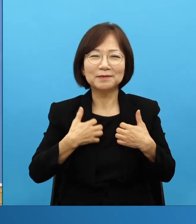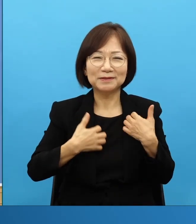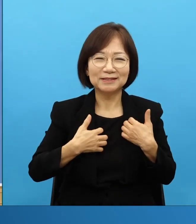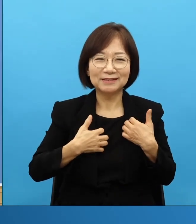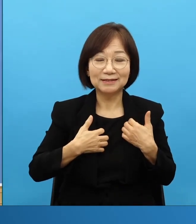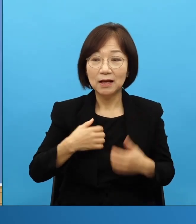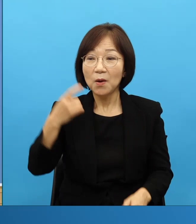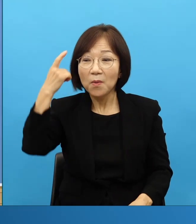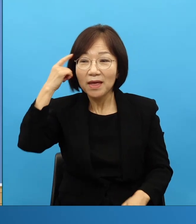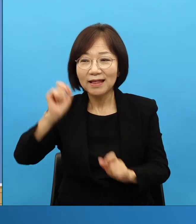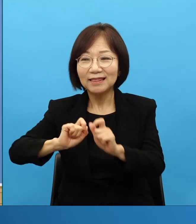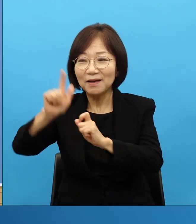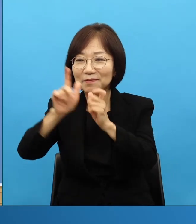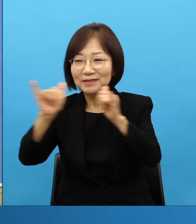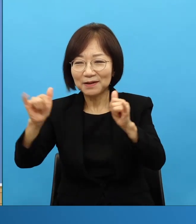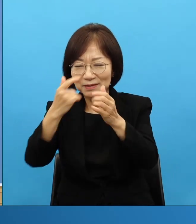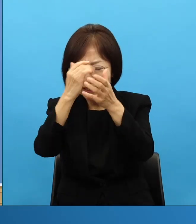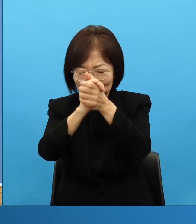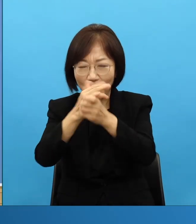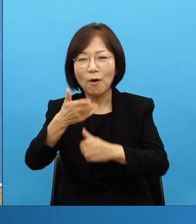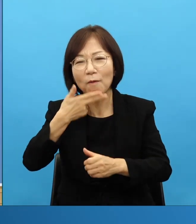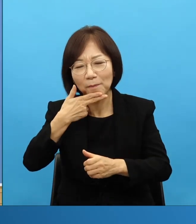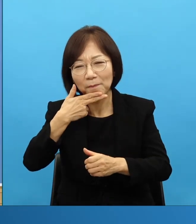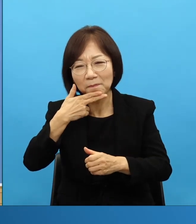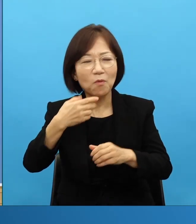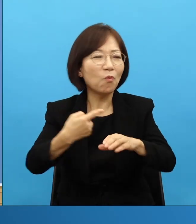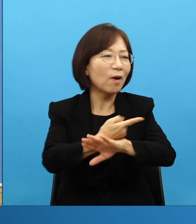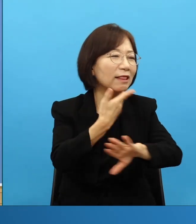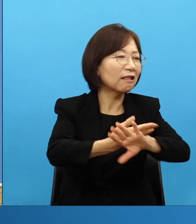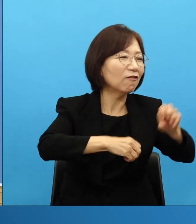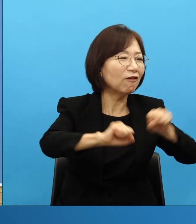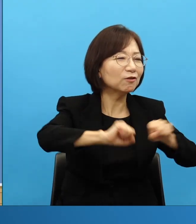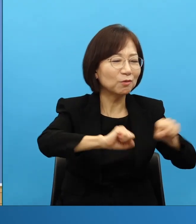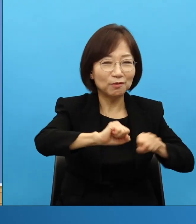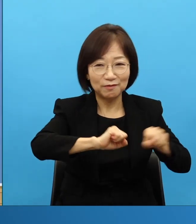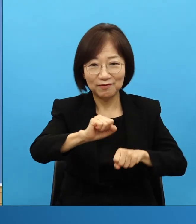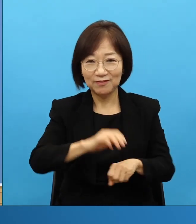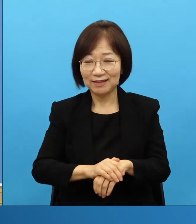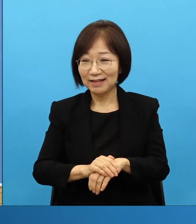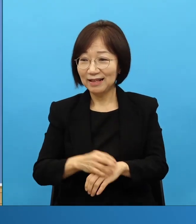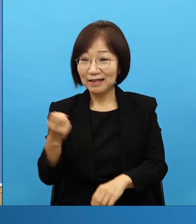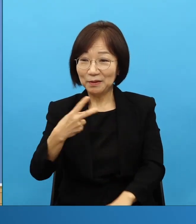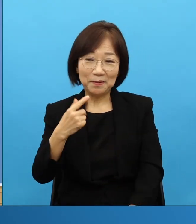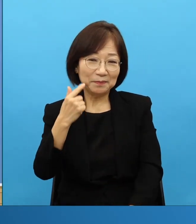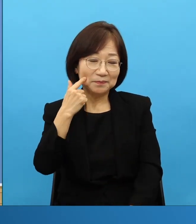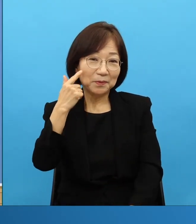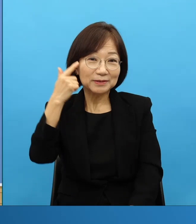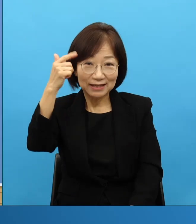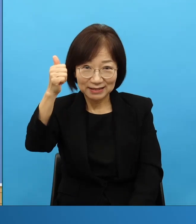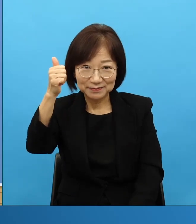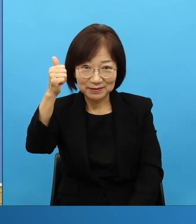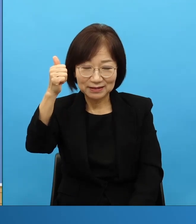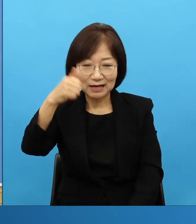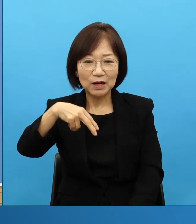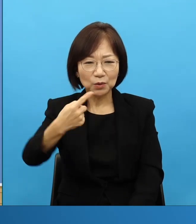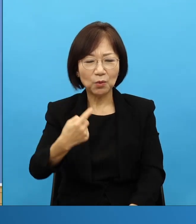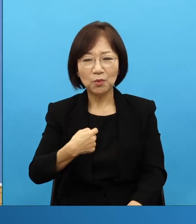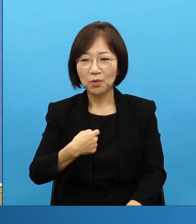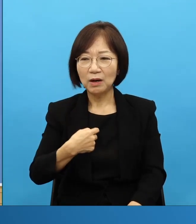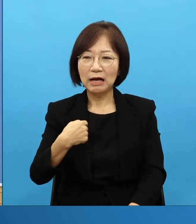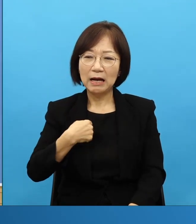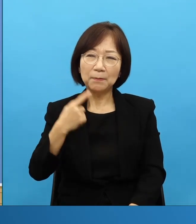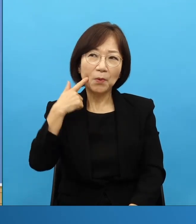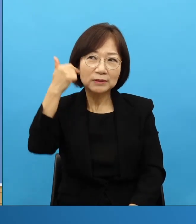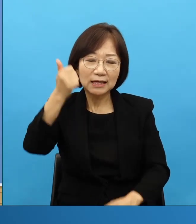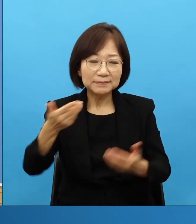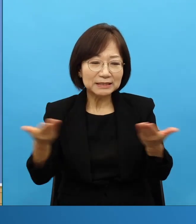합니다. Because majority of the people, they're doing other things. 목사님들도 거의 목회가 교육자의 직업이잖아요. Even pastors, their occupation